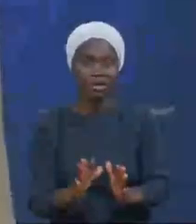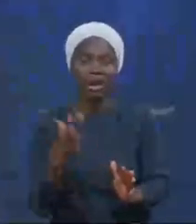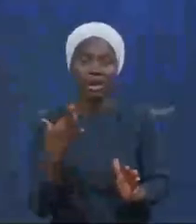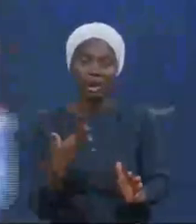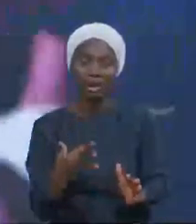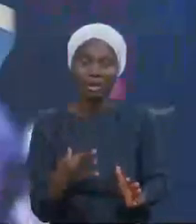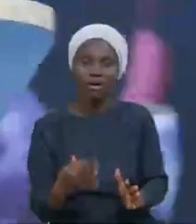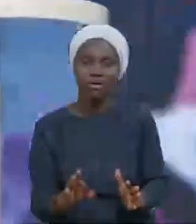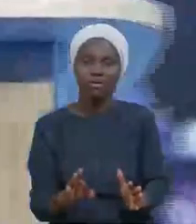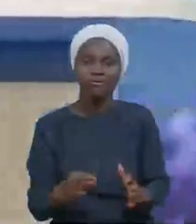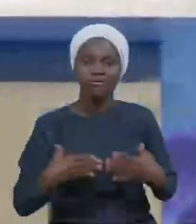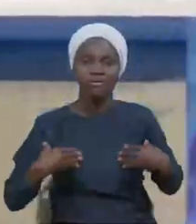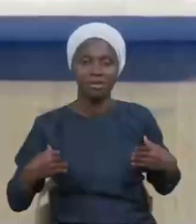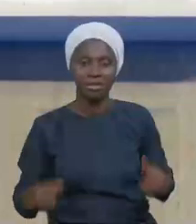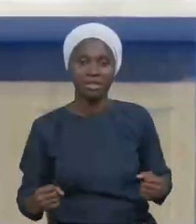premier élément.